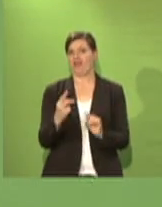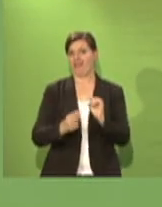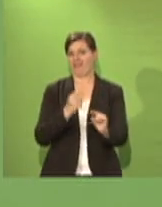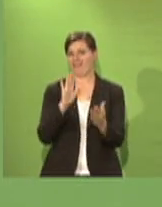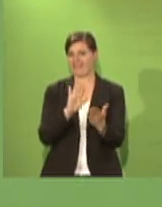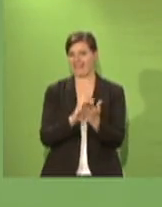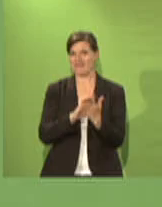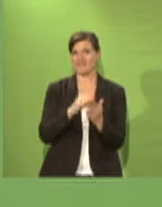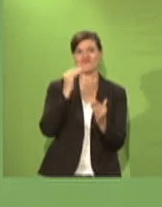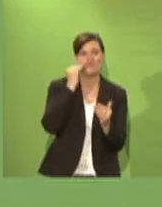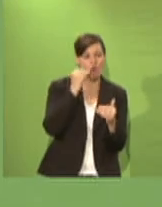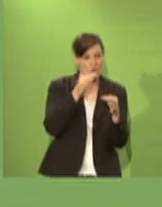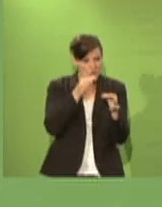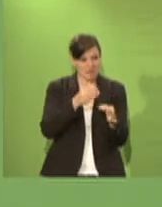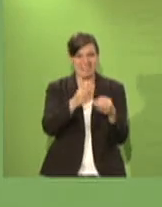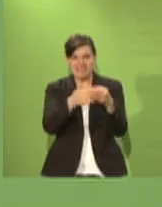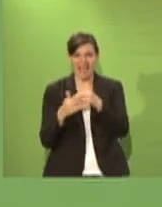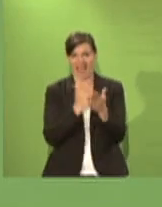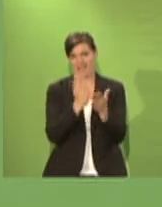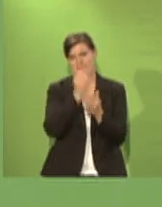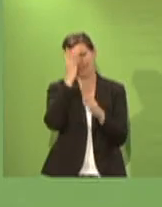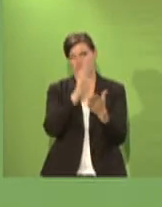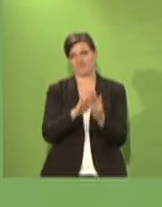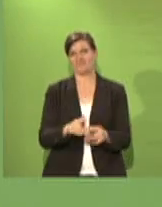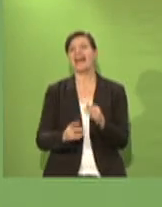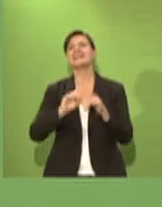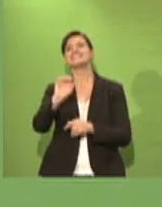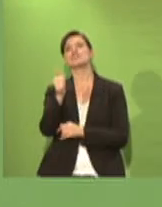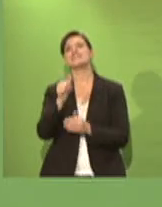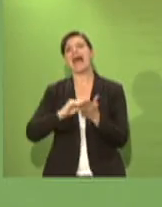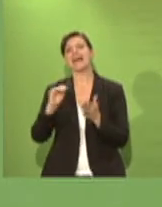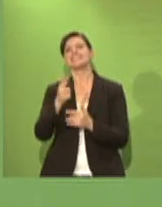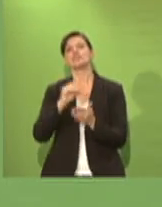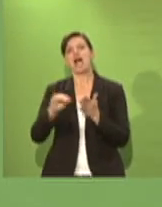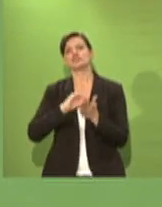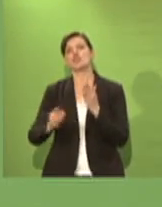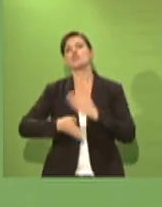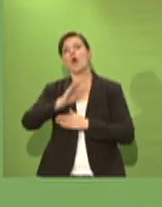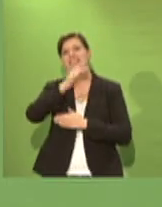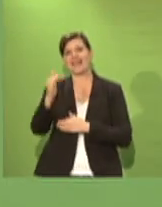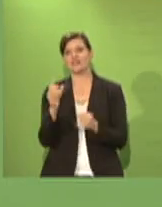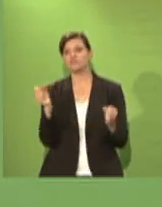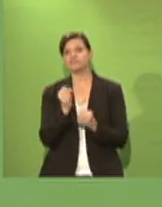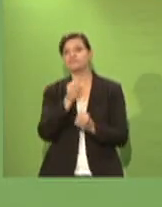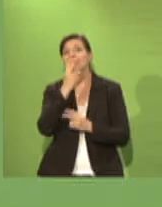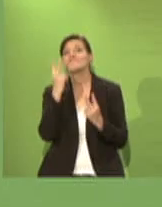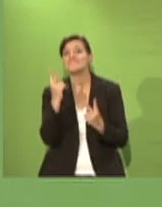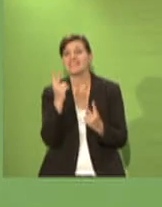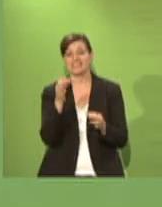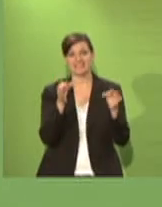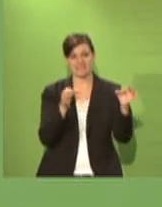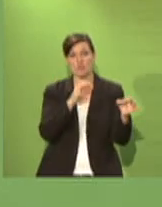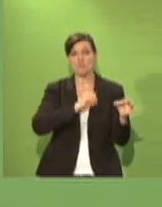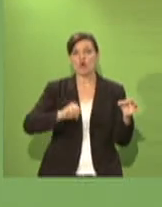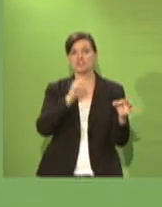Bildung wohnortnah erhalten bleibt. Sekundarschule Nordeifel, ganz besonders wichtig, was sind das für weite Wege mit den Gemeinden